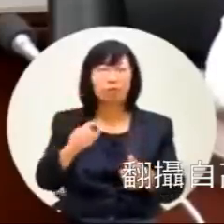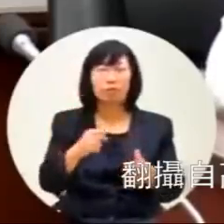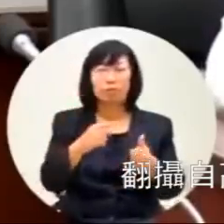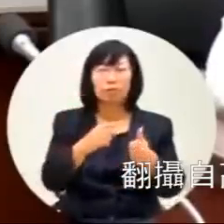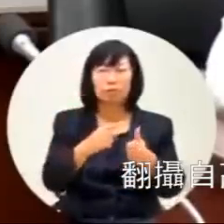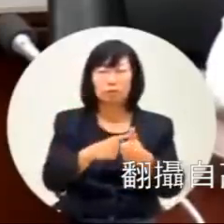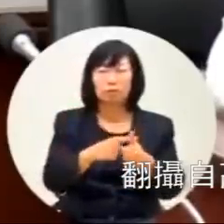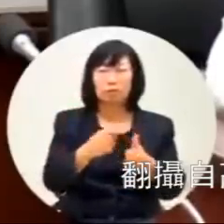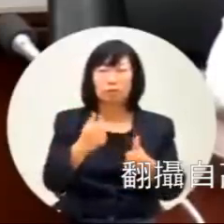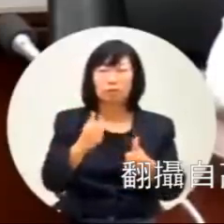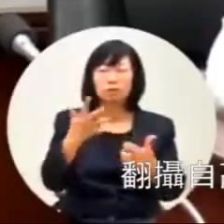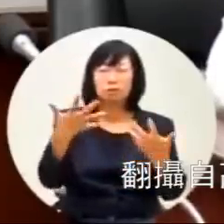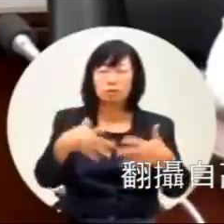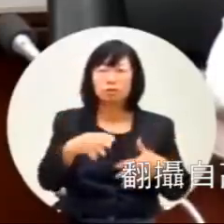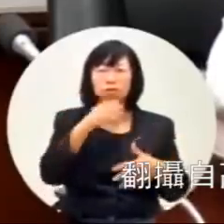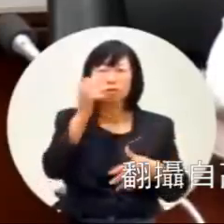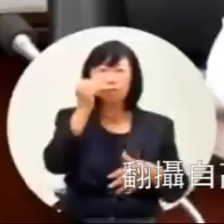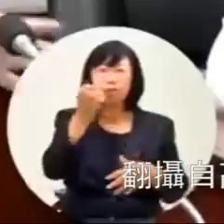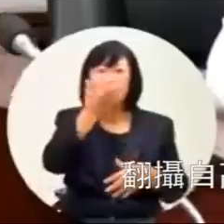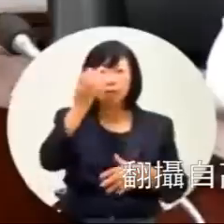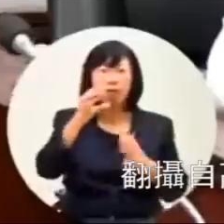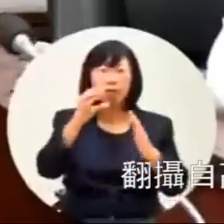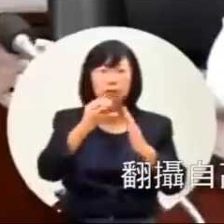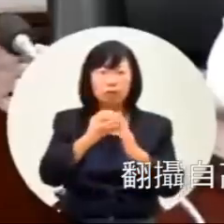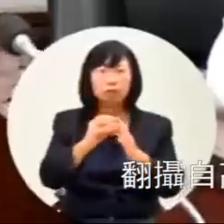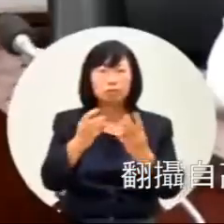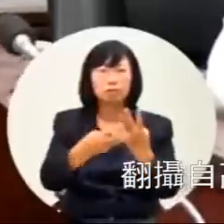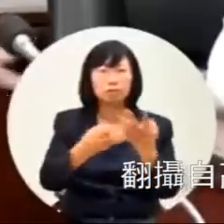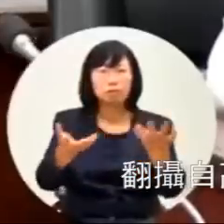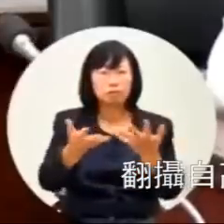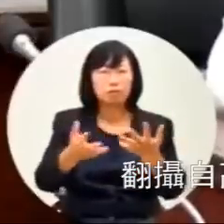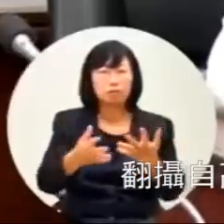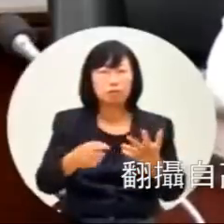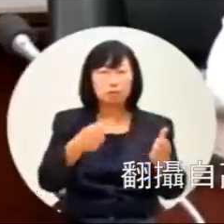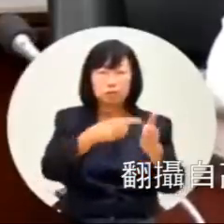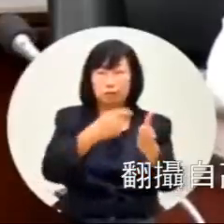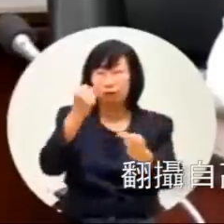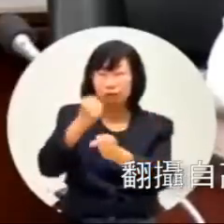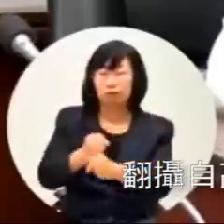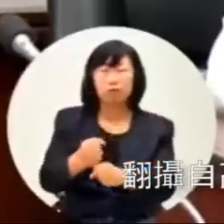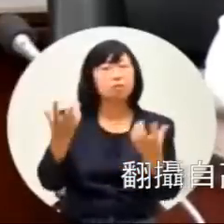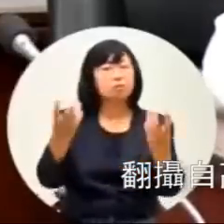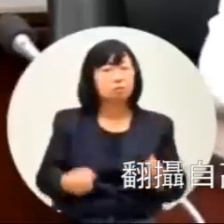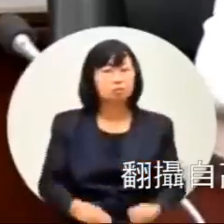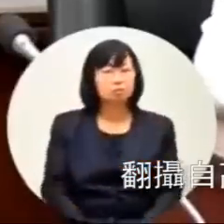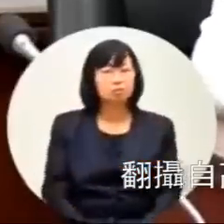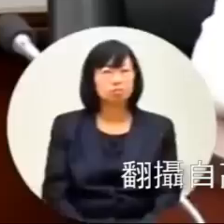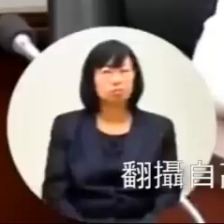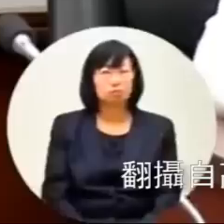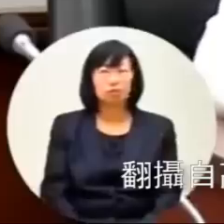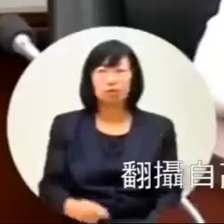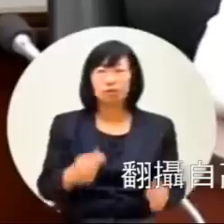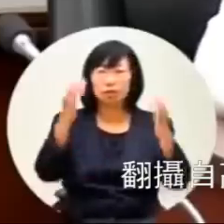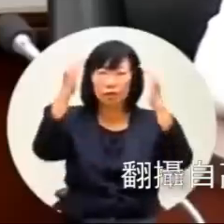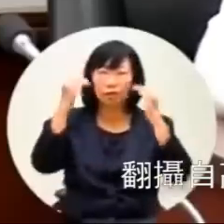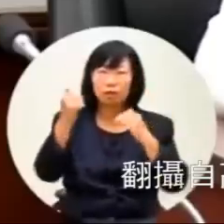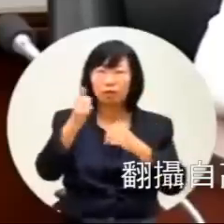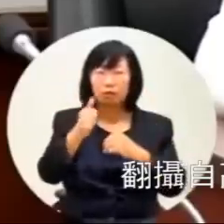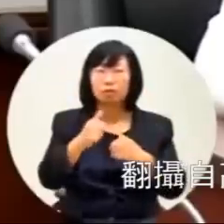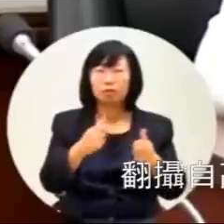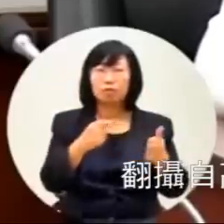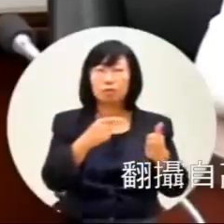光局的工作、观光局的业务根本没有在做。市长，你现在要选总统了，我觉得他回去帮你选总统